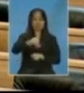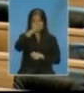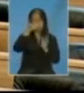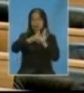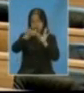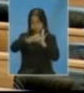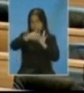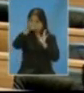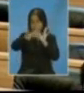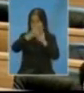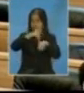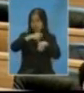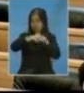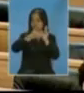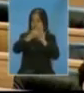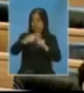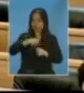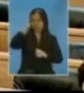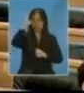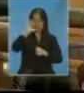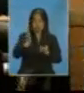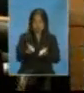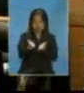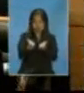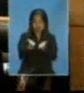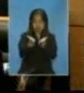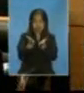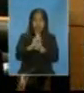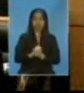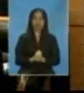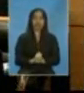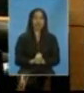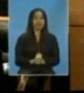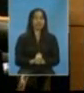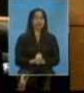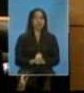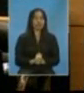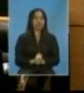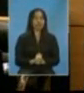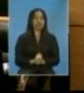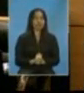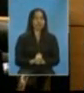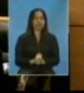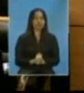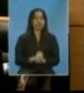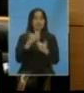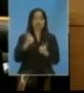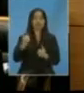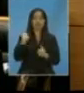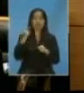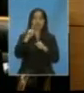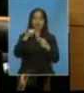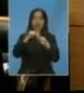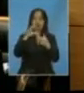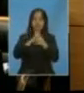ครับแล้วโอเคครับขอประธานโทษครับผมไม่ประท้วงแล้วครับถ้าหักเวลาครับขอบคุณครับ ขอบคุณครับท่านประธานครับ มันจะได้บังคับให้เราต้องเลือกไ